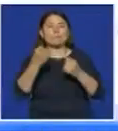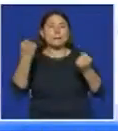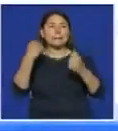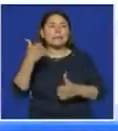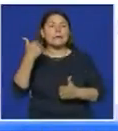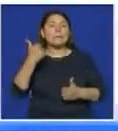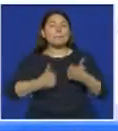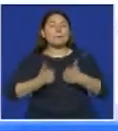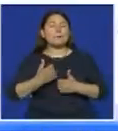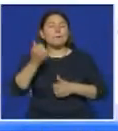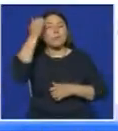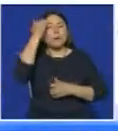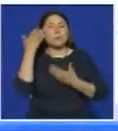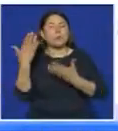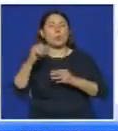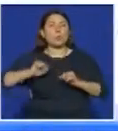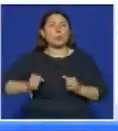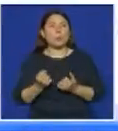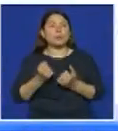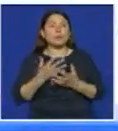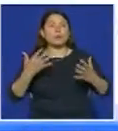мероприятия в память о нашем друге, о боевом товарище.